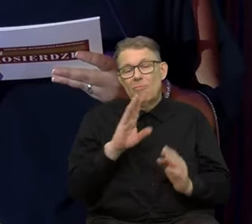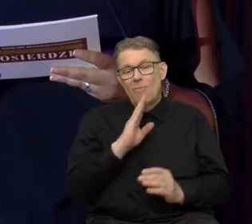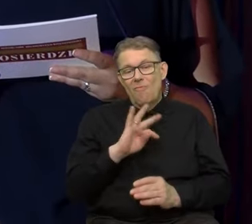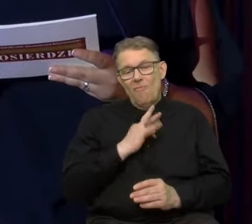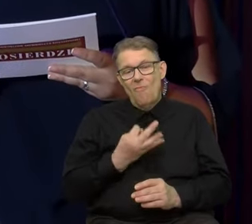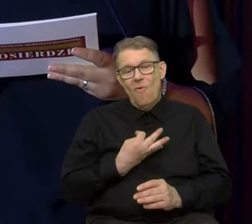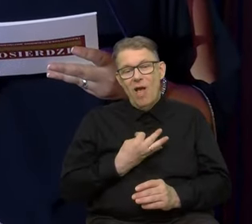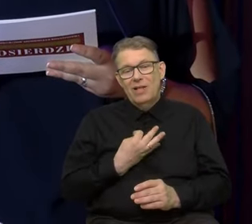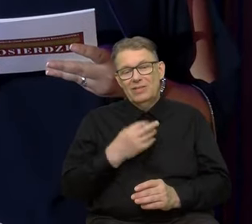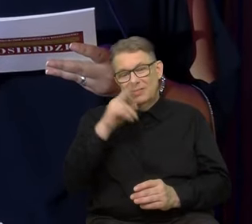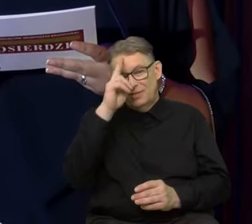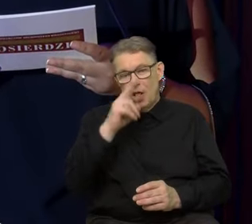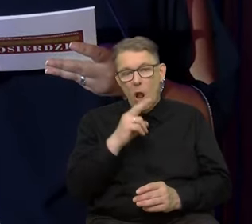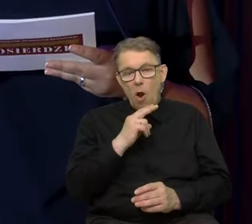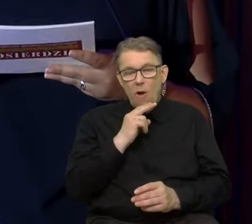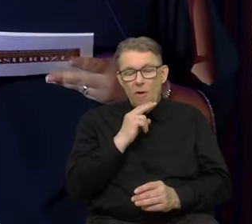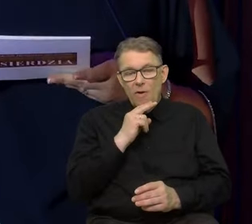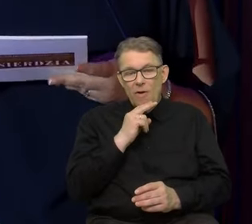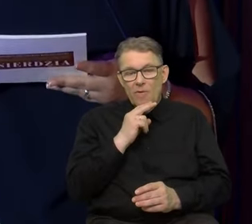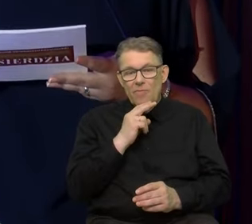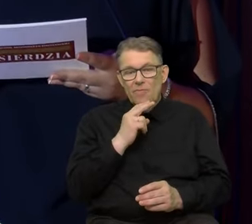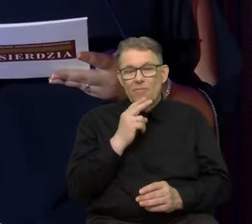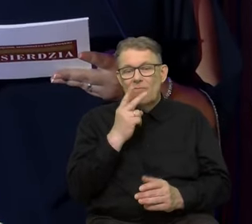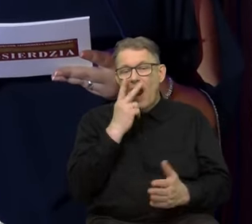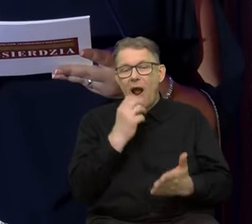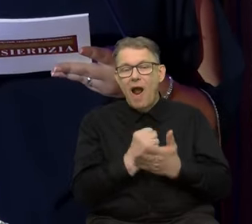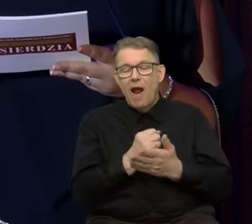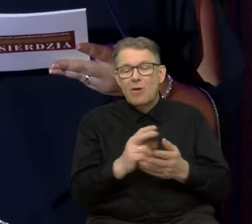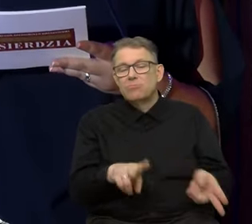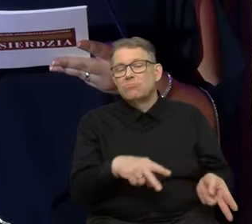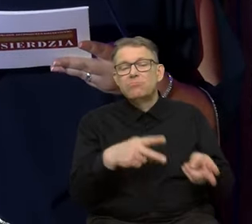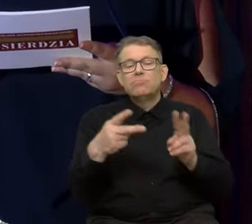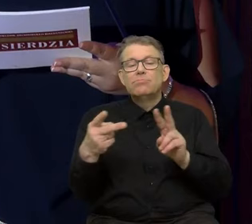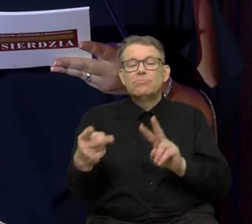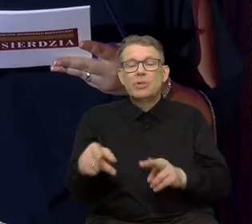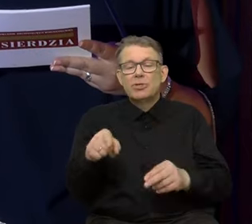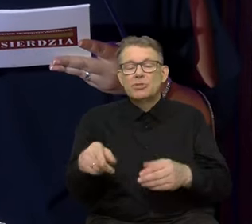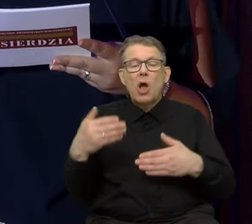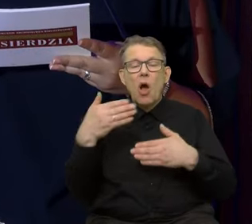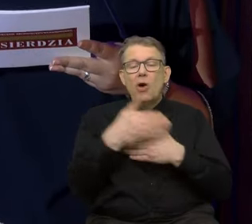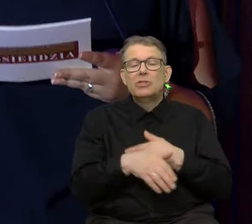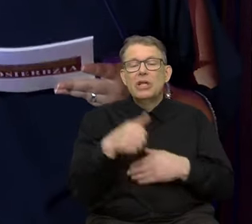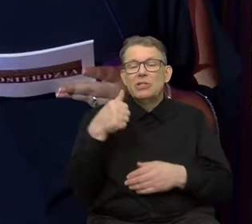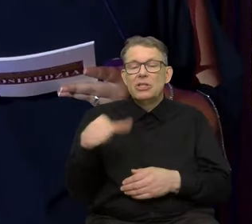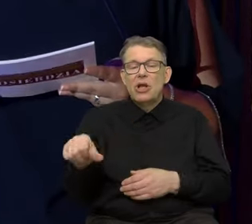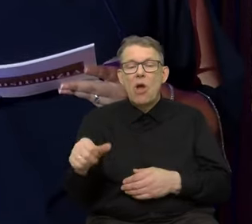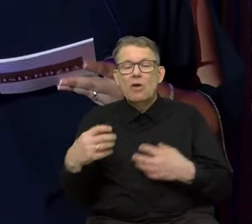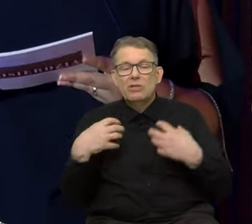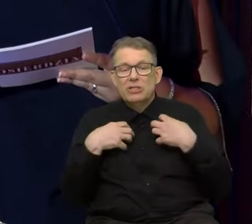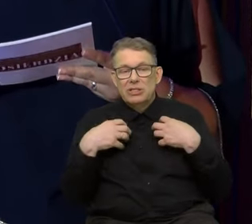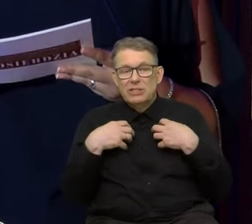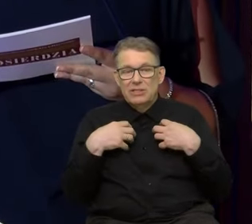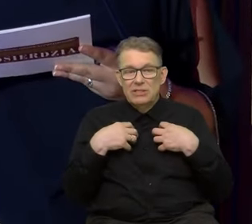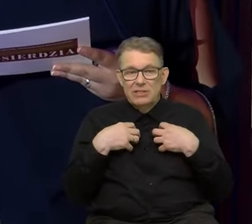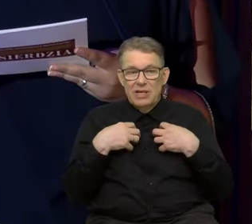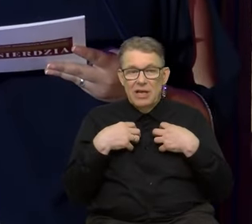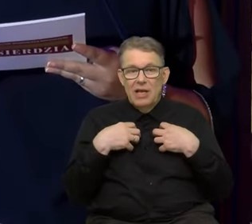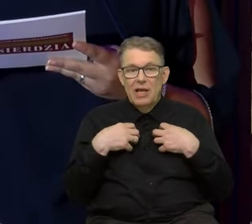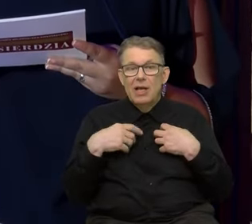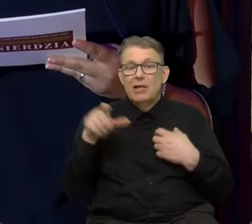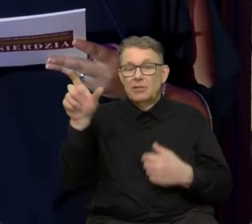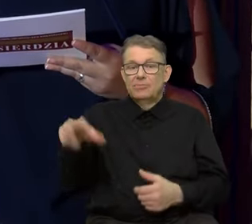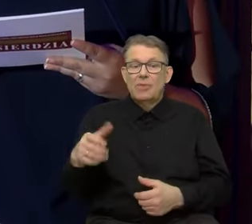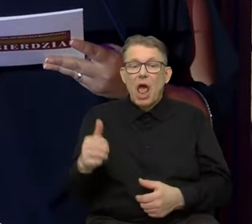ojca. Świadectwa przez nie przekazane, zwłaszcza te z ostatnich tygodni życia apostoła